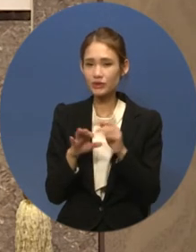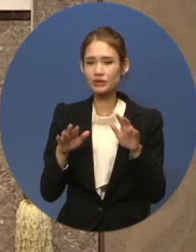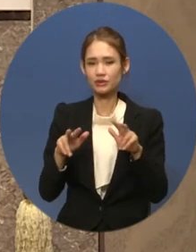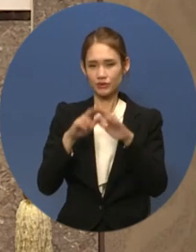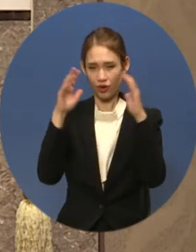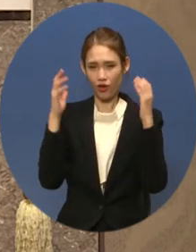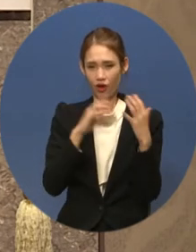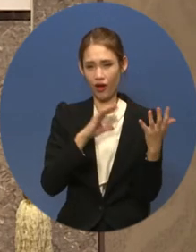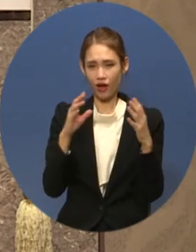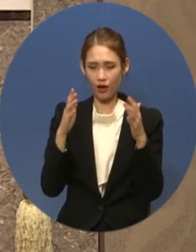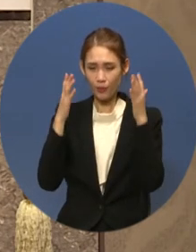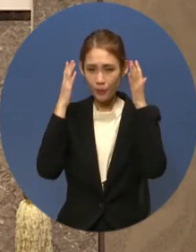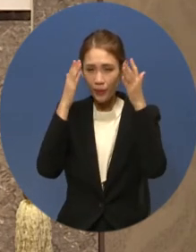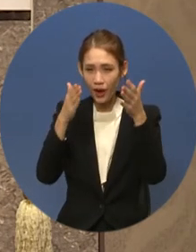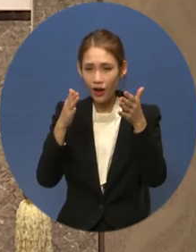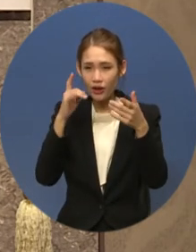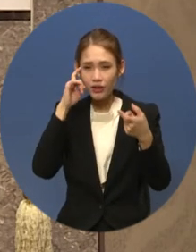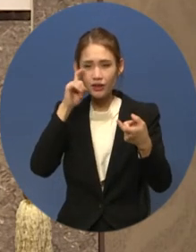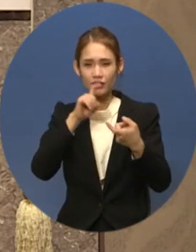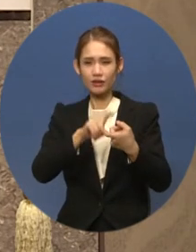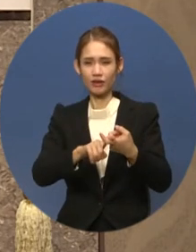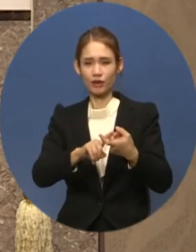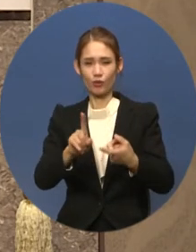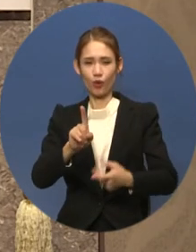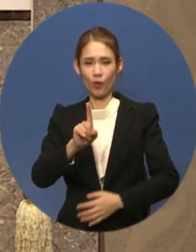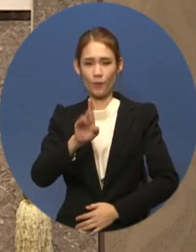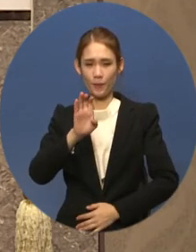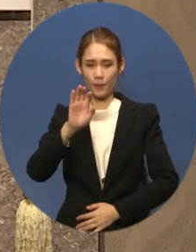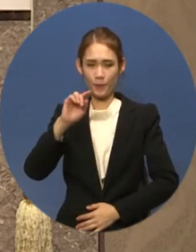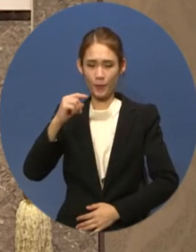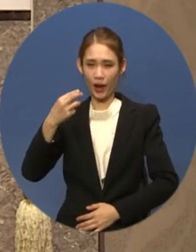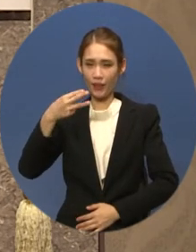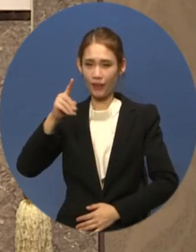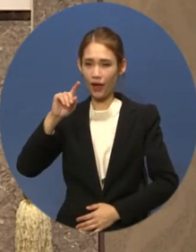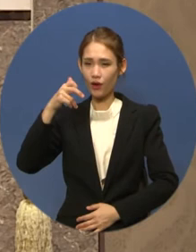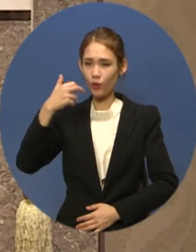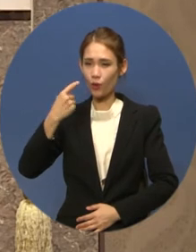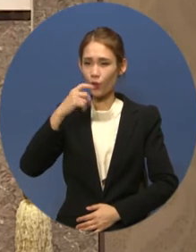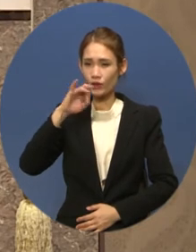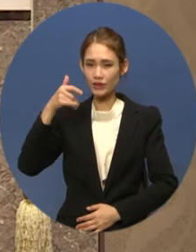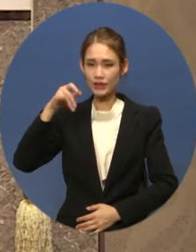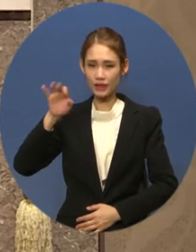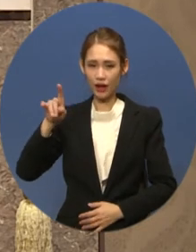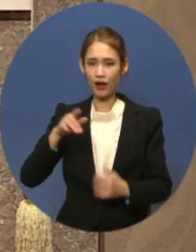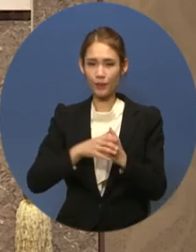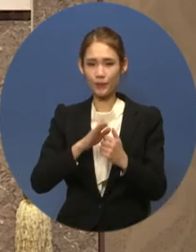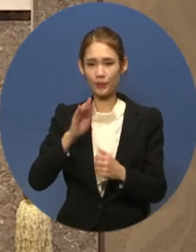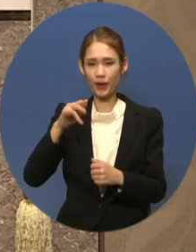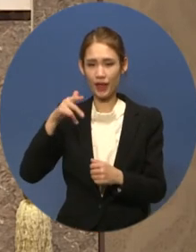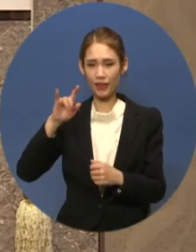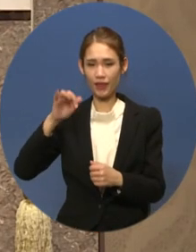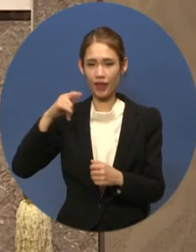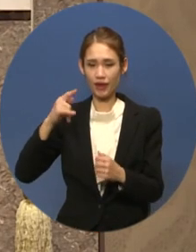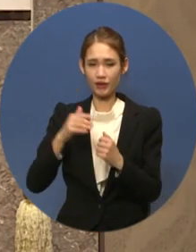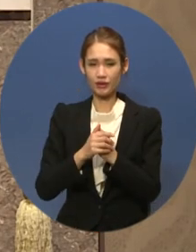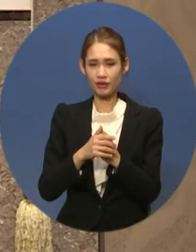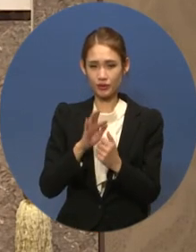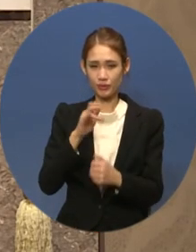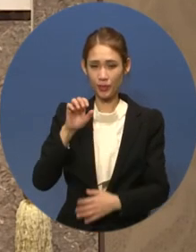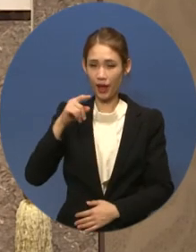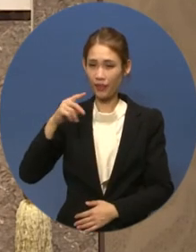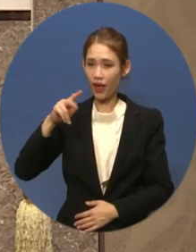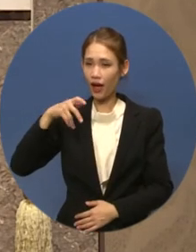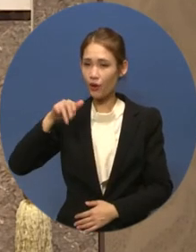각광을 받는 기업 쇼 메모 파타고니아는 기업도 있고 벤 엔젤이 같은 기업도 있습니다 파타고니아는 아